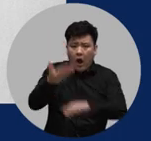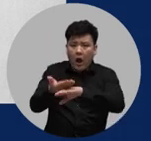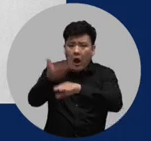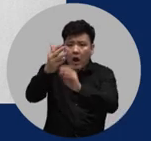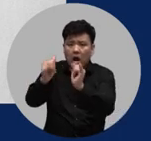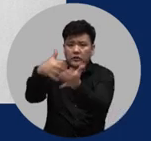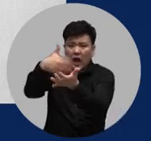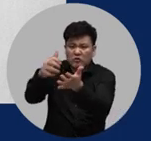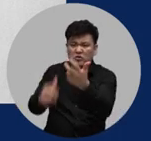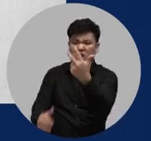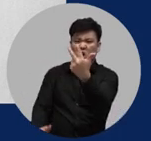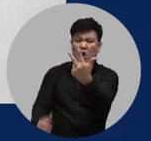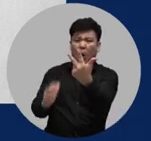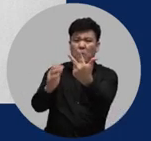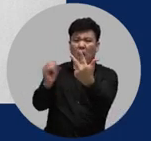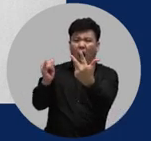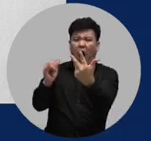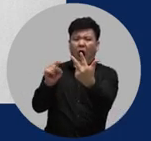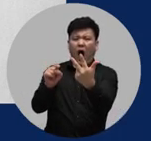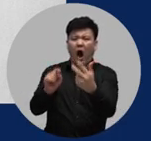직속 상사만 7명!